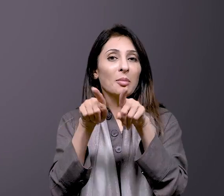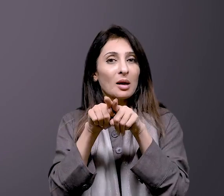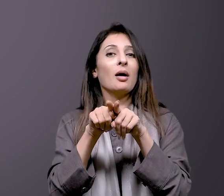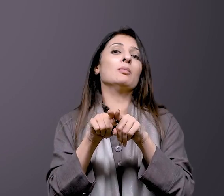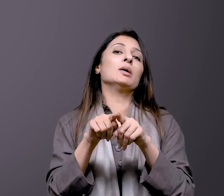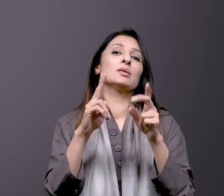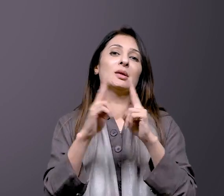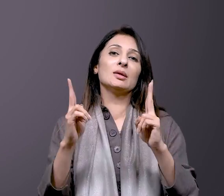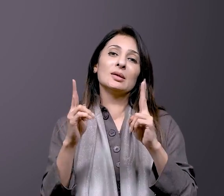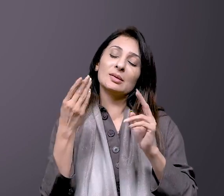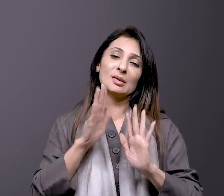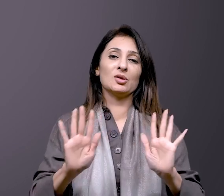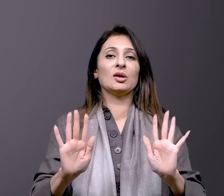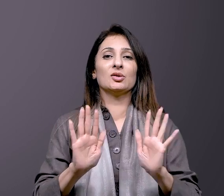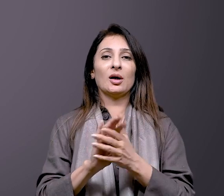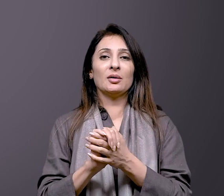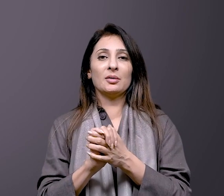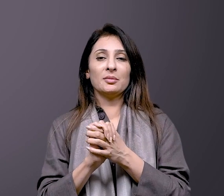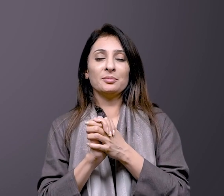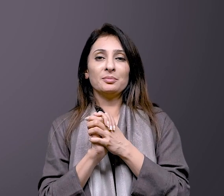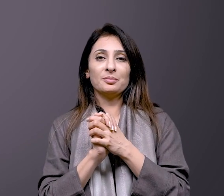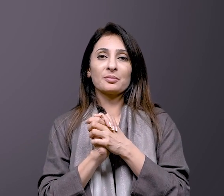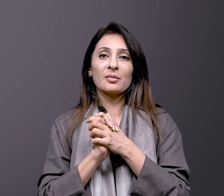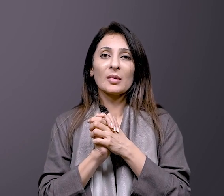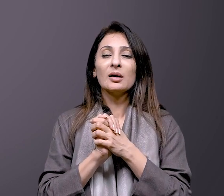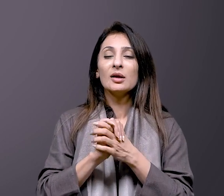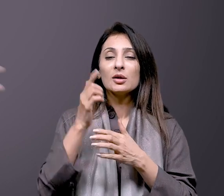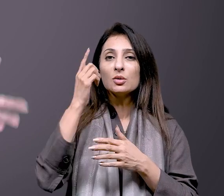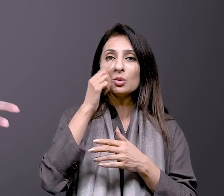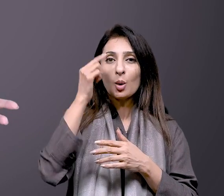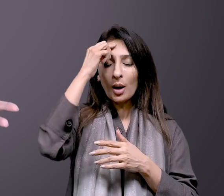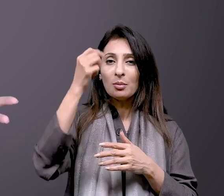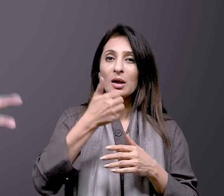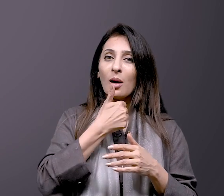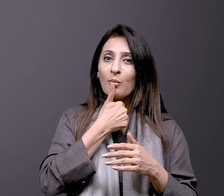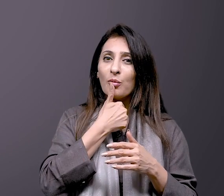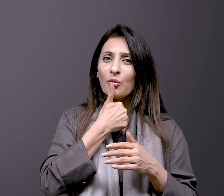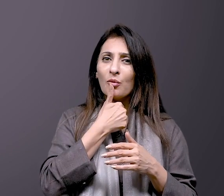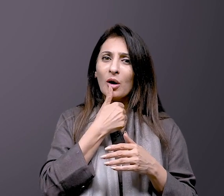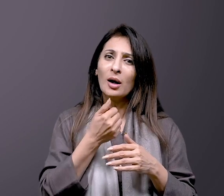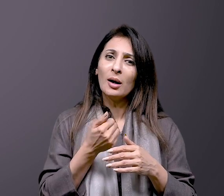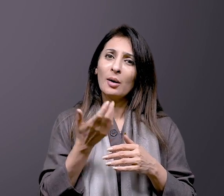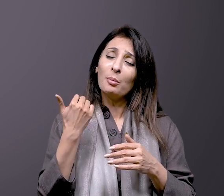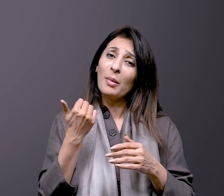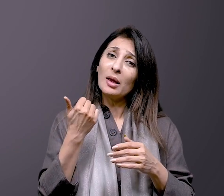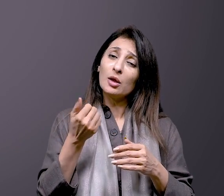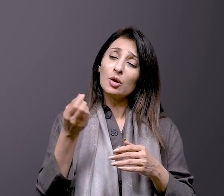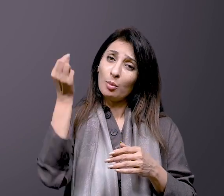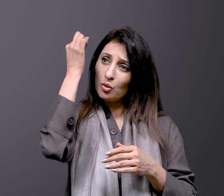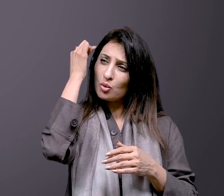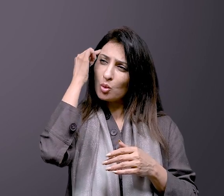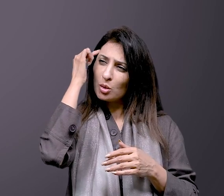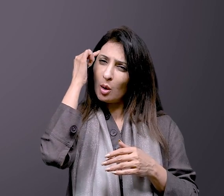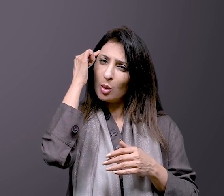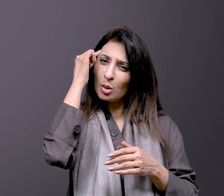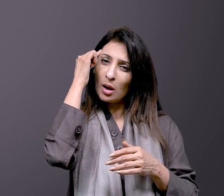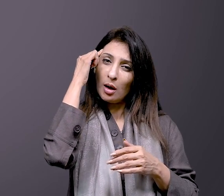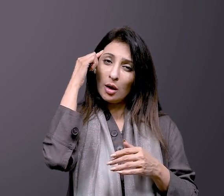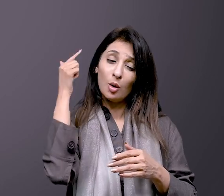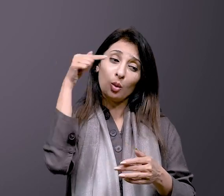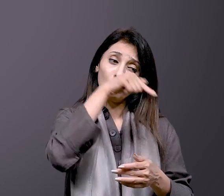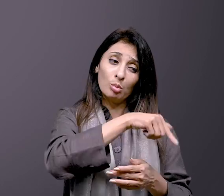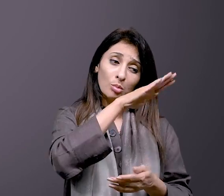a child who's 8 or 9 wants to spend their time a certain way. But parents अपने साथ एक blueprint लेके आते हैं where they expect